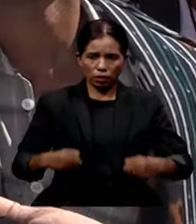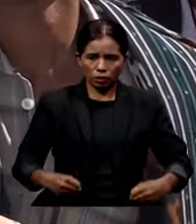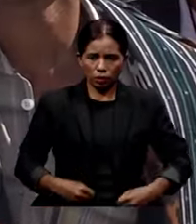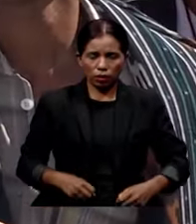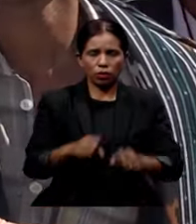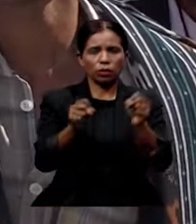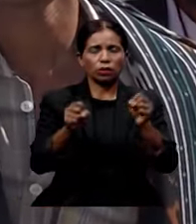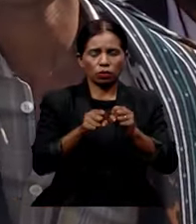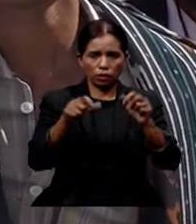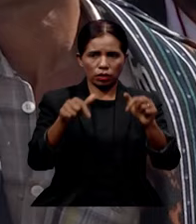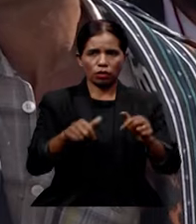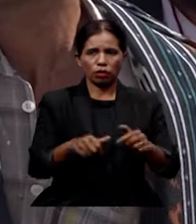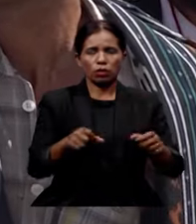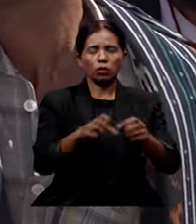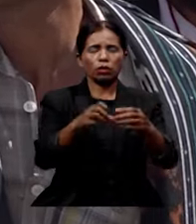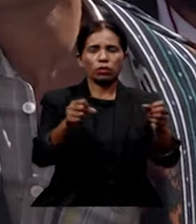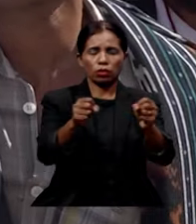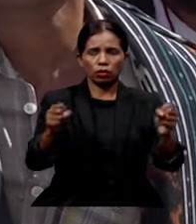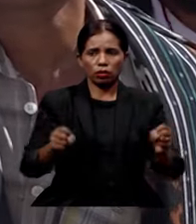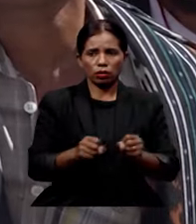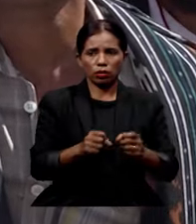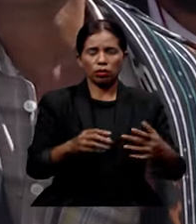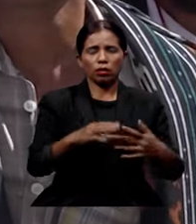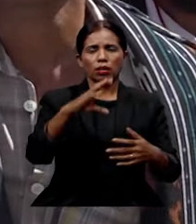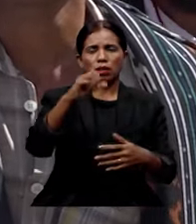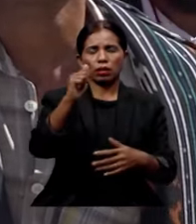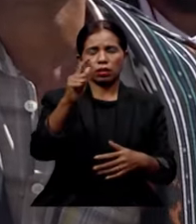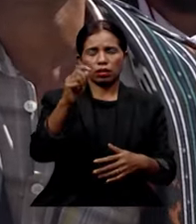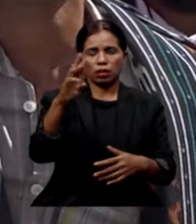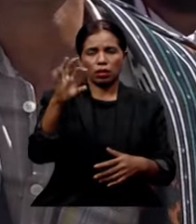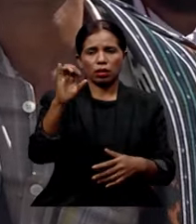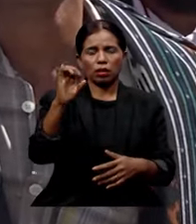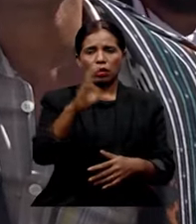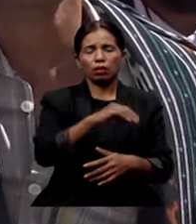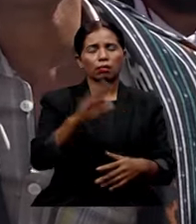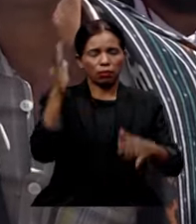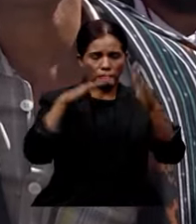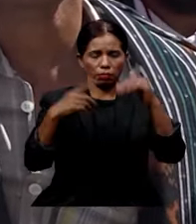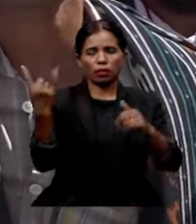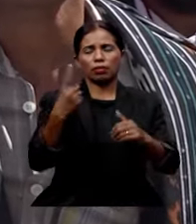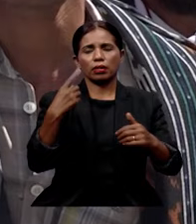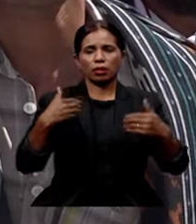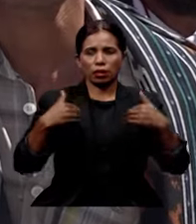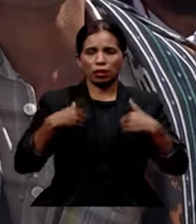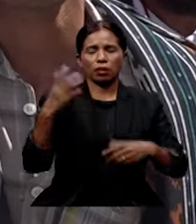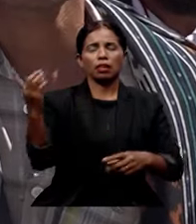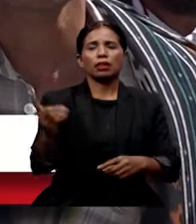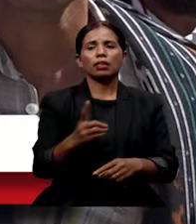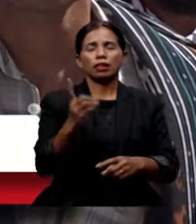suku irane liu-liu suku spesial ba suku katrai krai irane problema sempre ia. Tinan nam sempre